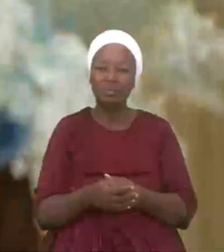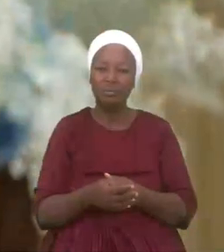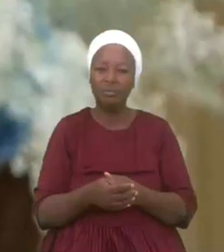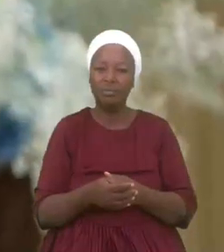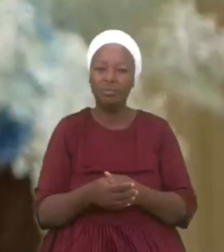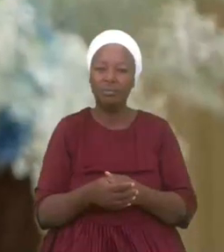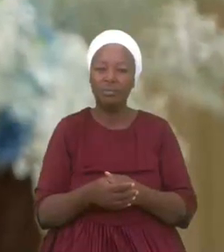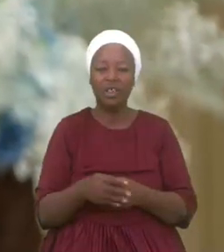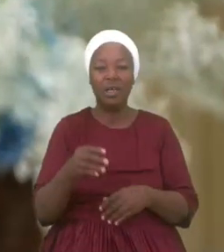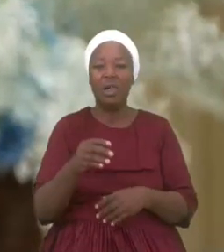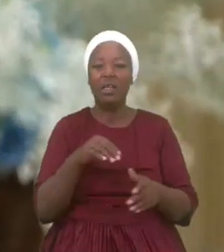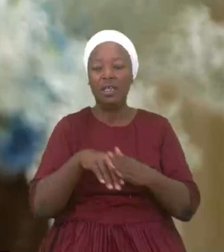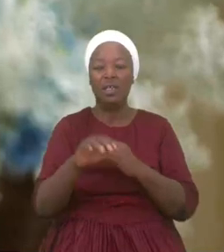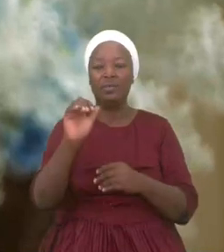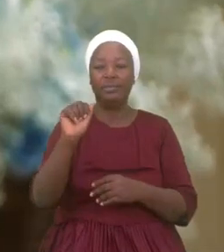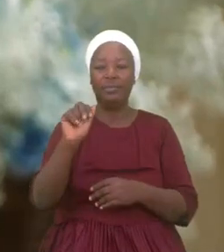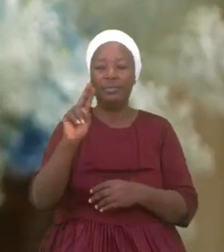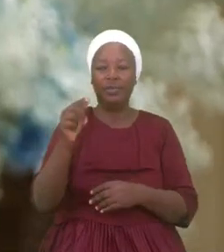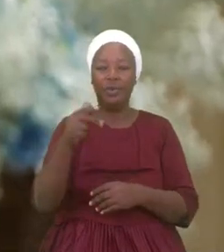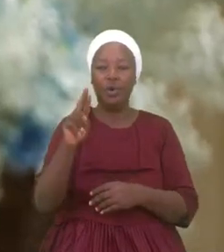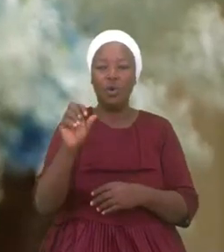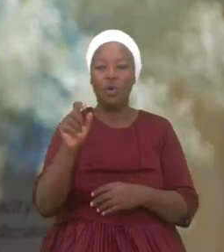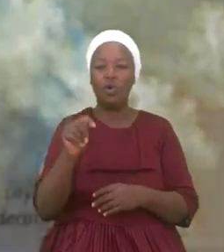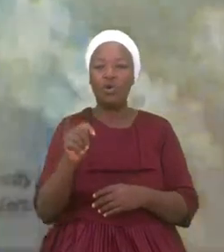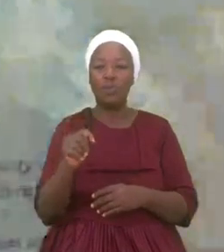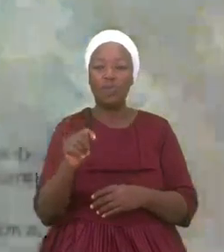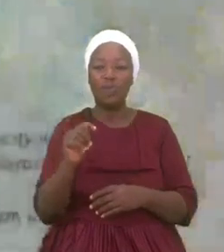ouverte mais si ma femme